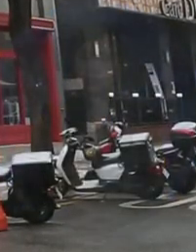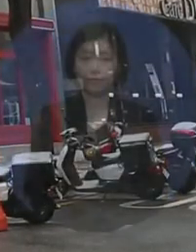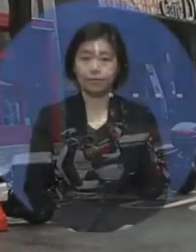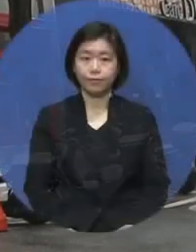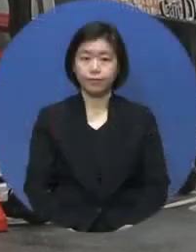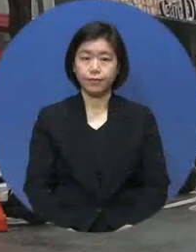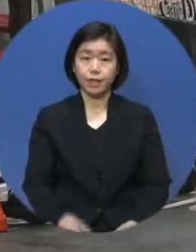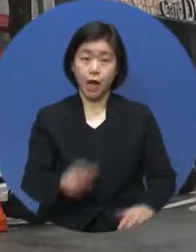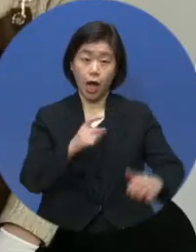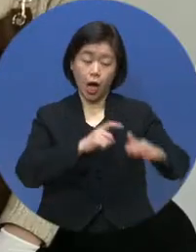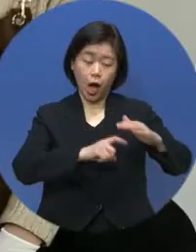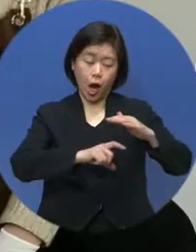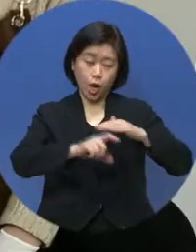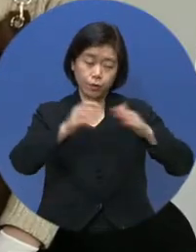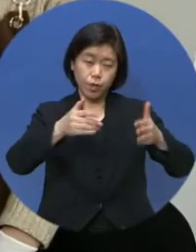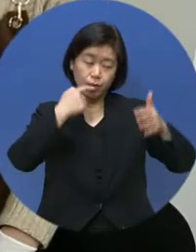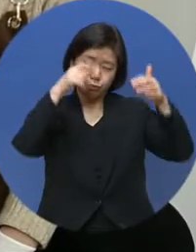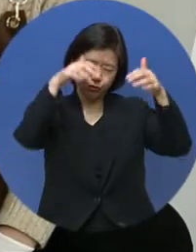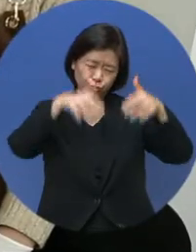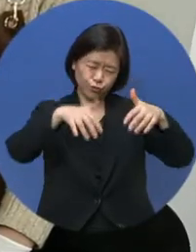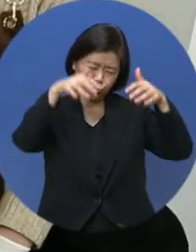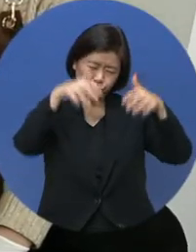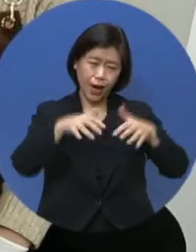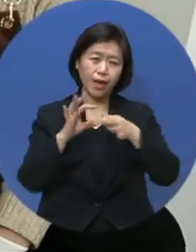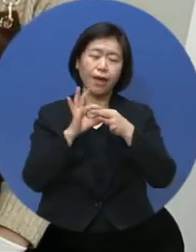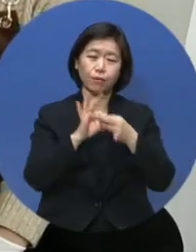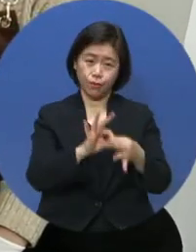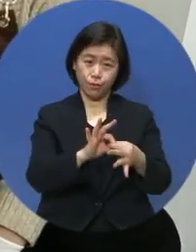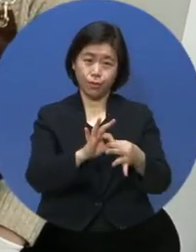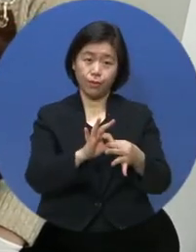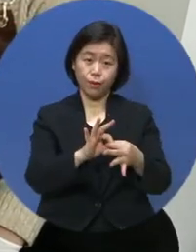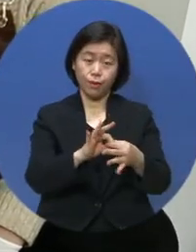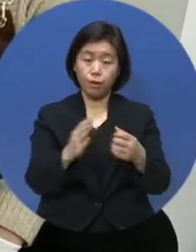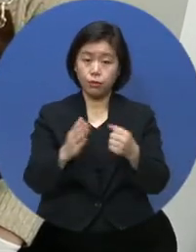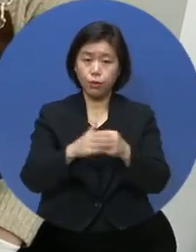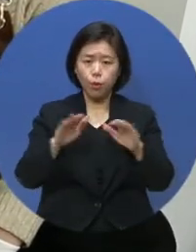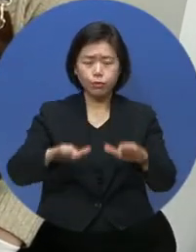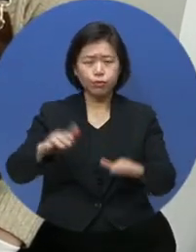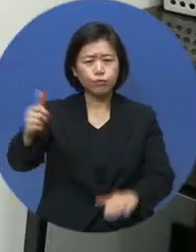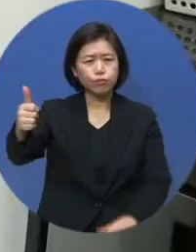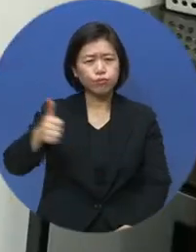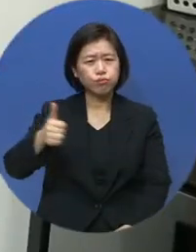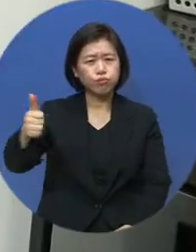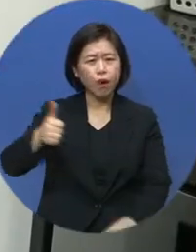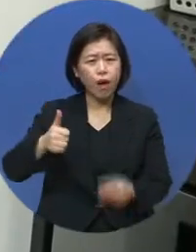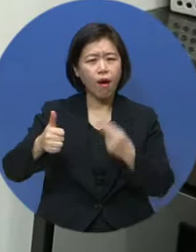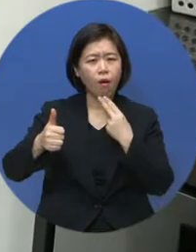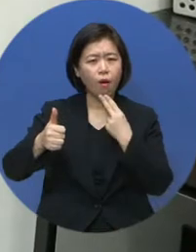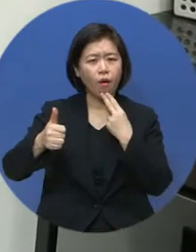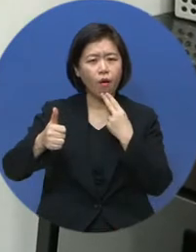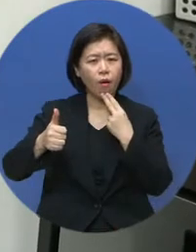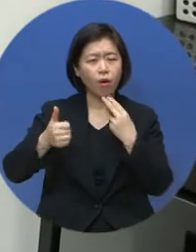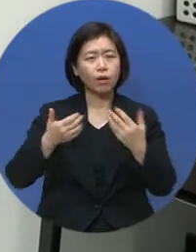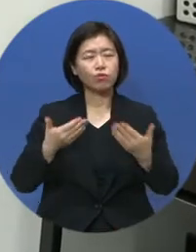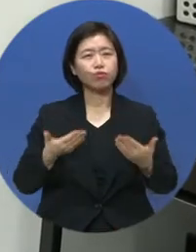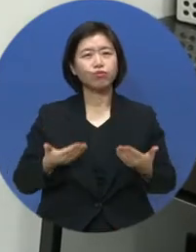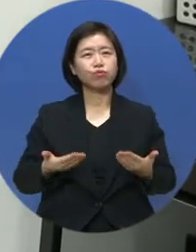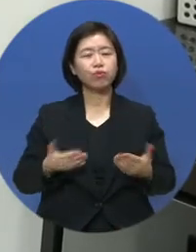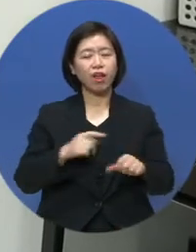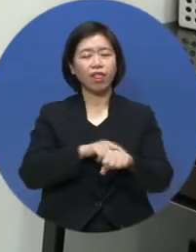오전 내내 계속된 눈 때문이었을까요? 카페 뜨랑슈아가 오늘따라 유독 한산해